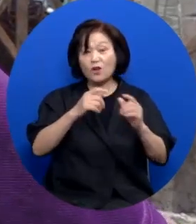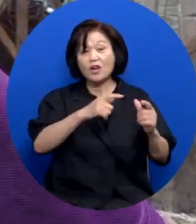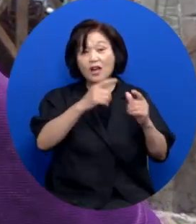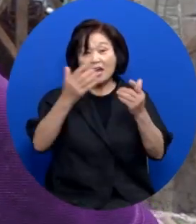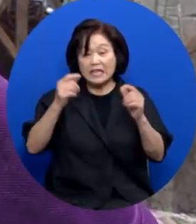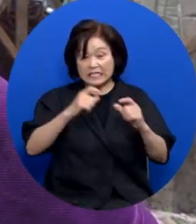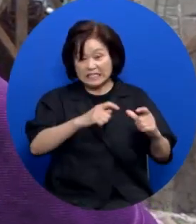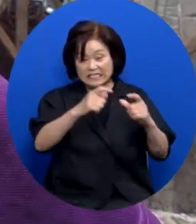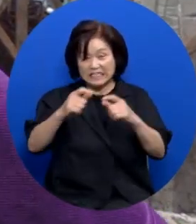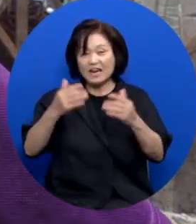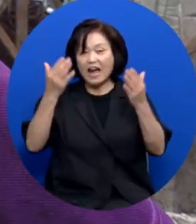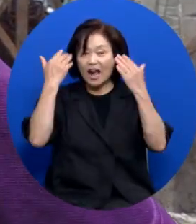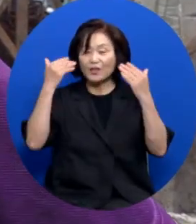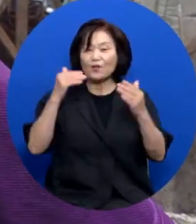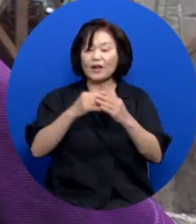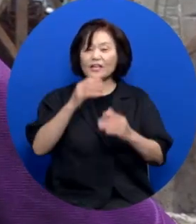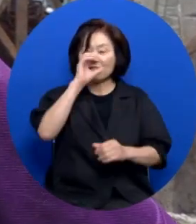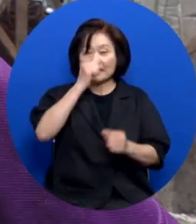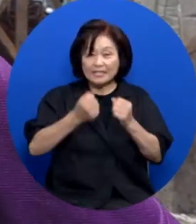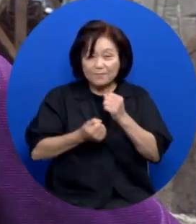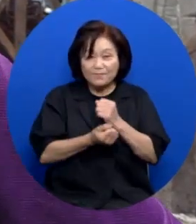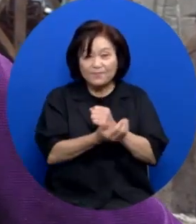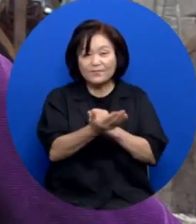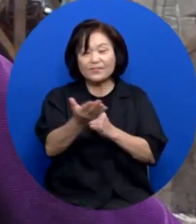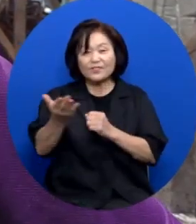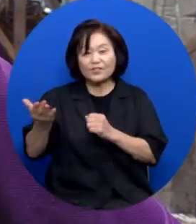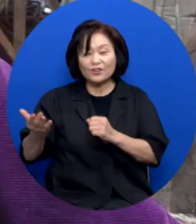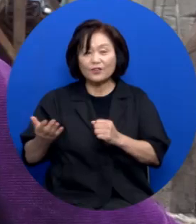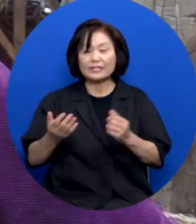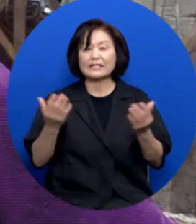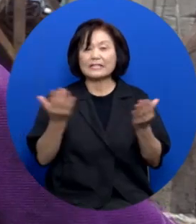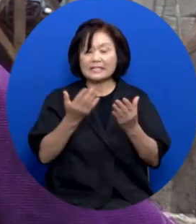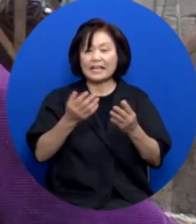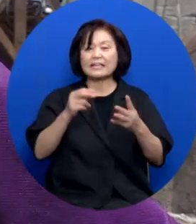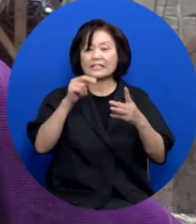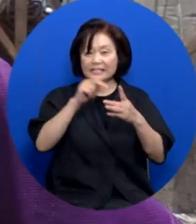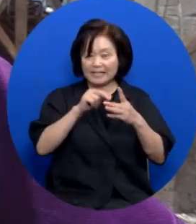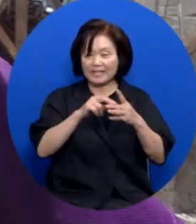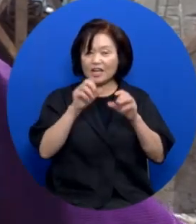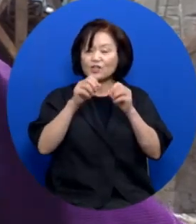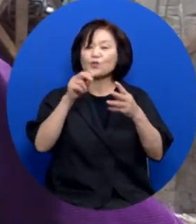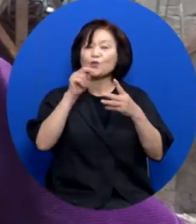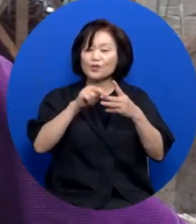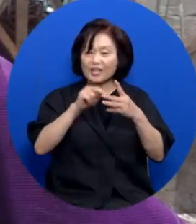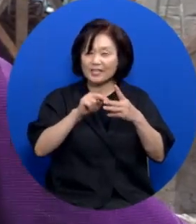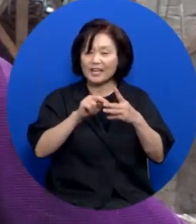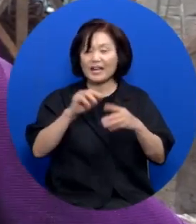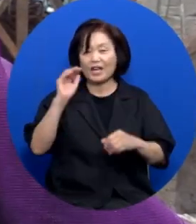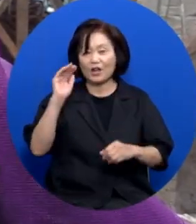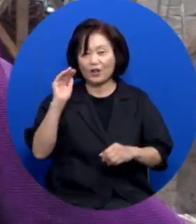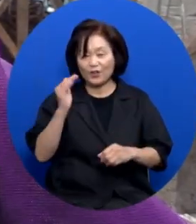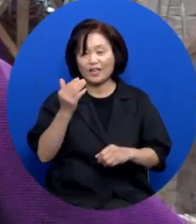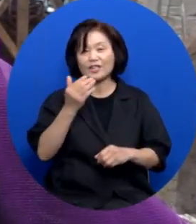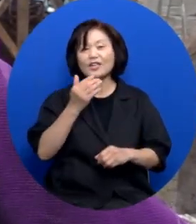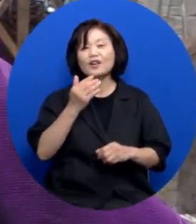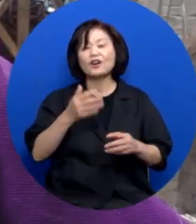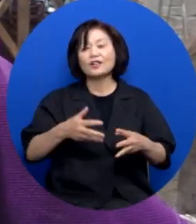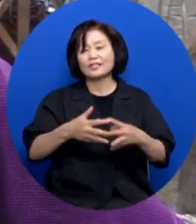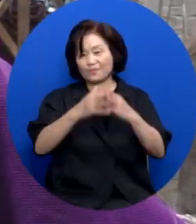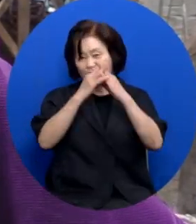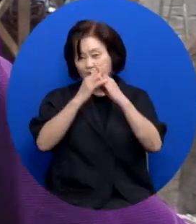선한 영향을 끼칠 수 있는 그러한 사역센터로, 선교센터로 거듭내서 그렇게 아마 지어질